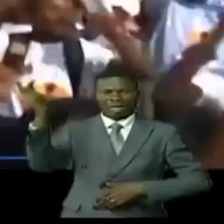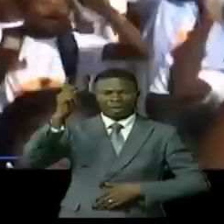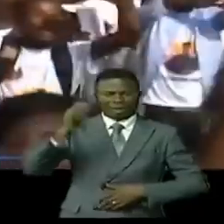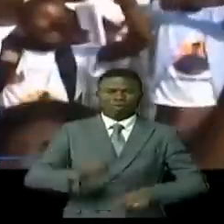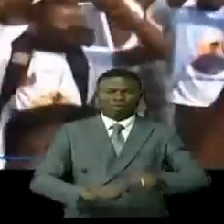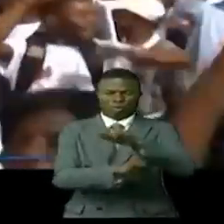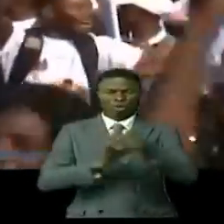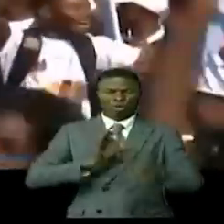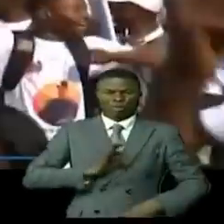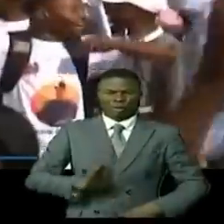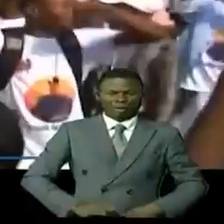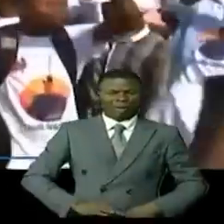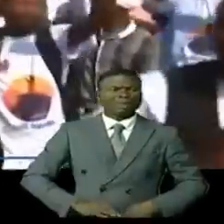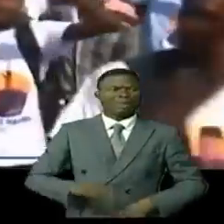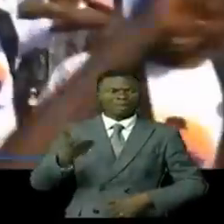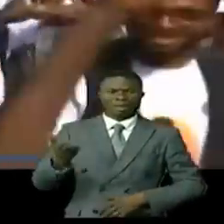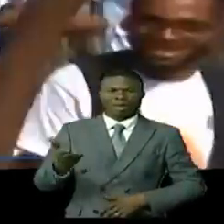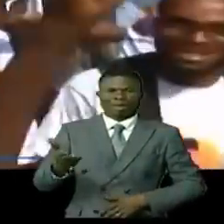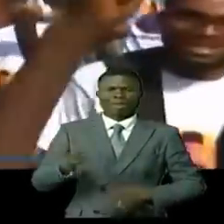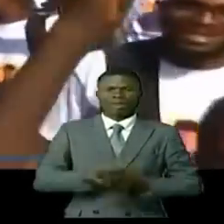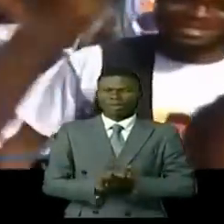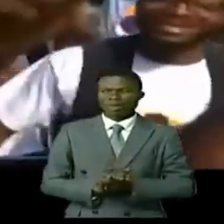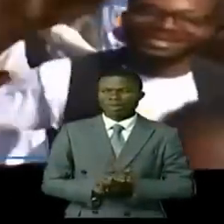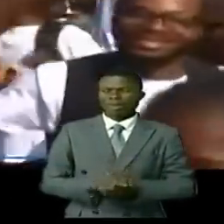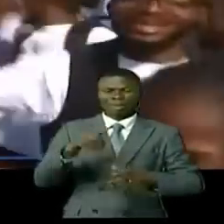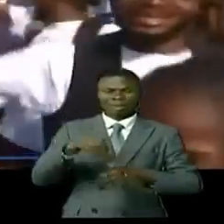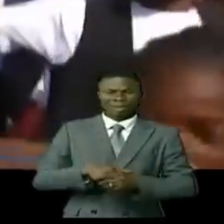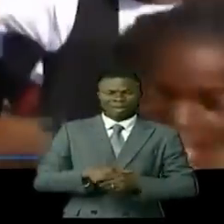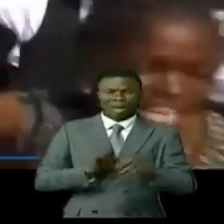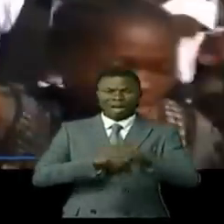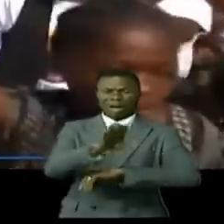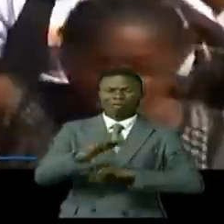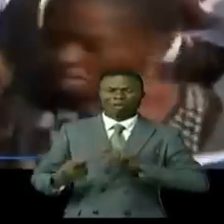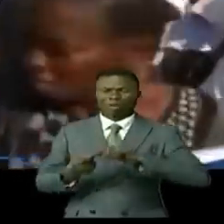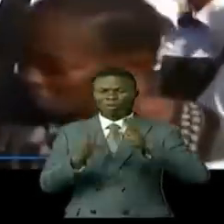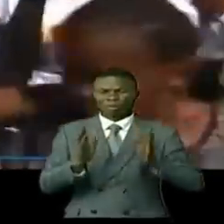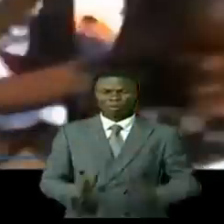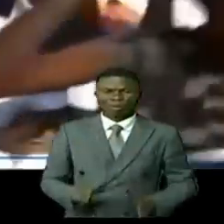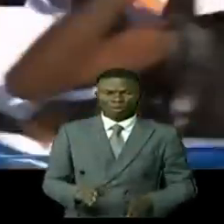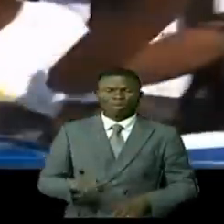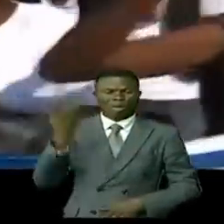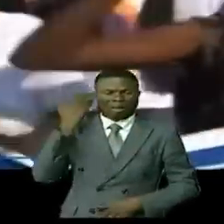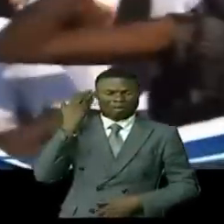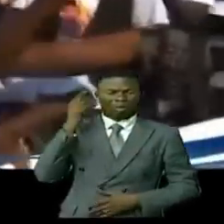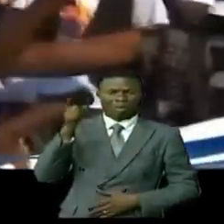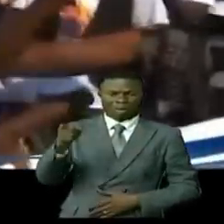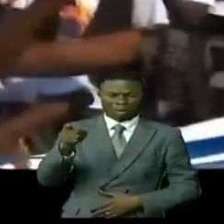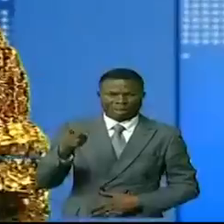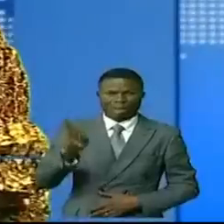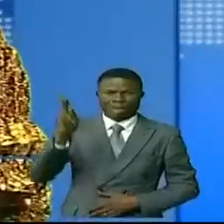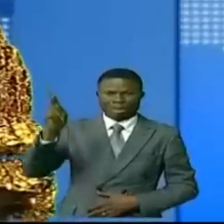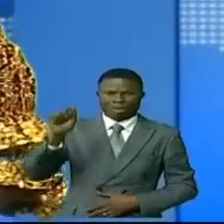derrière Félix-Antoine Tshisekedi Tshilombo à travers son envoyé spécial Claude Ibalankin Kolomba.